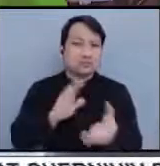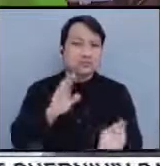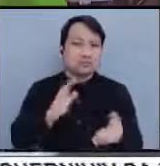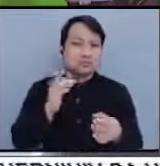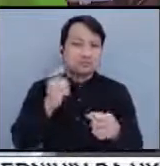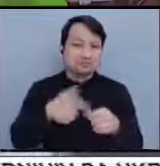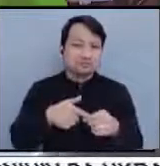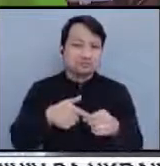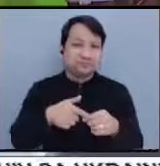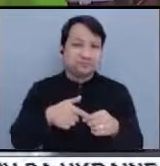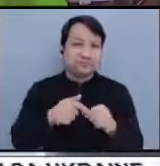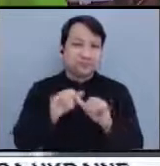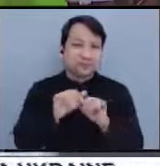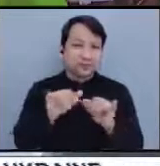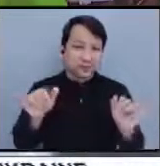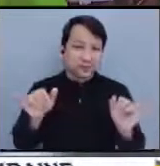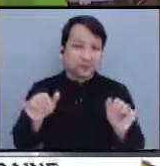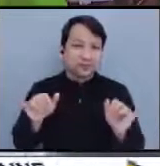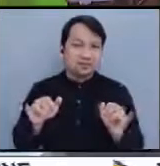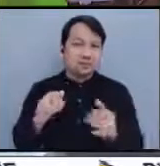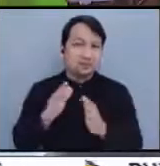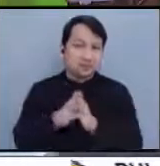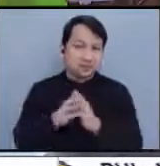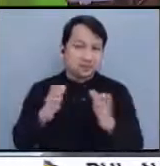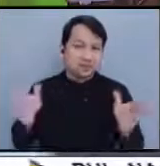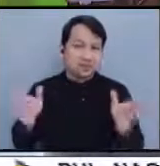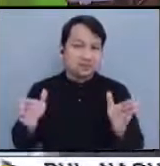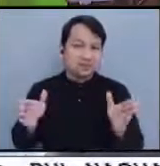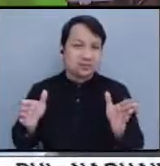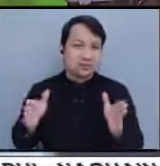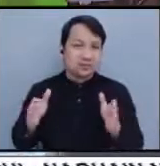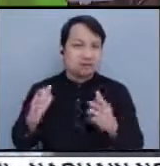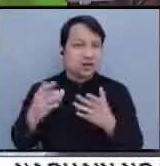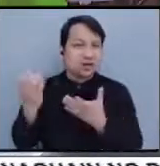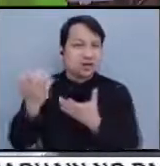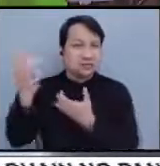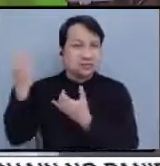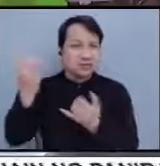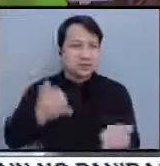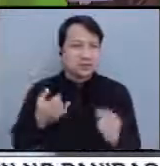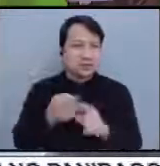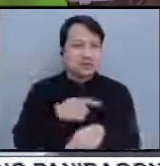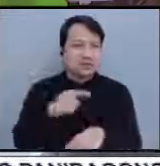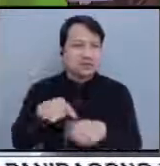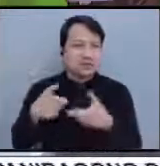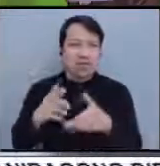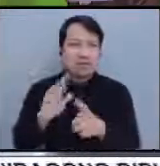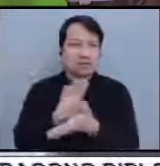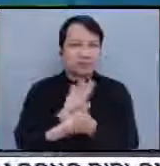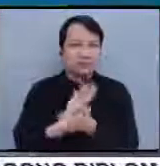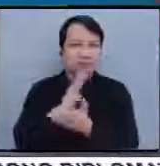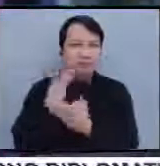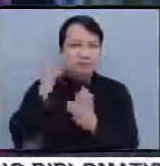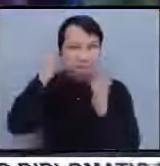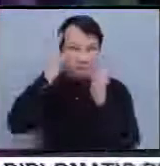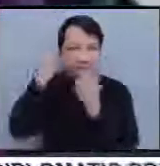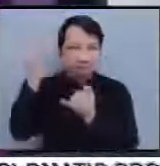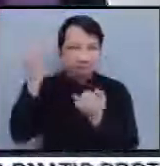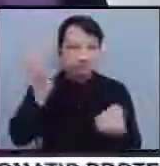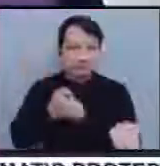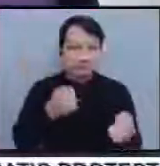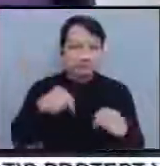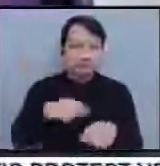langis na sinabayan pa ng malawakang smuggling. Si Clazel Pardilla sa detalye, Rise and Shine, Clazel.